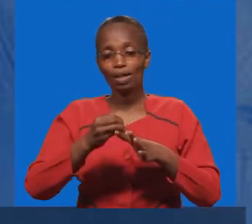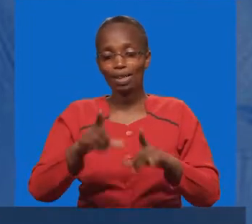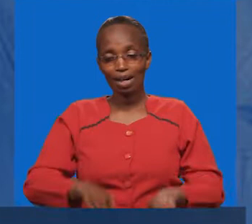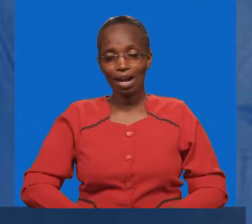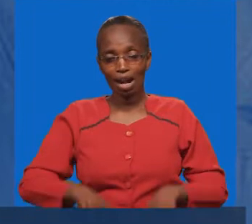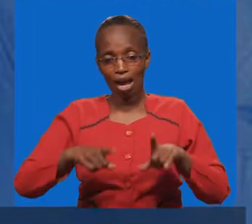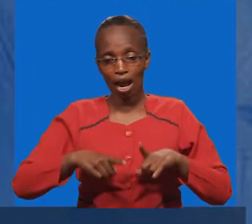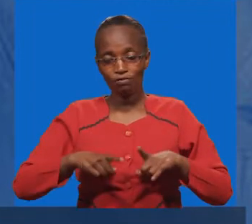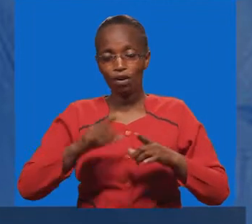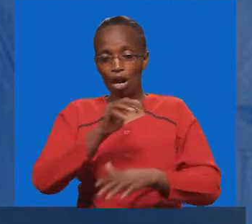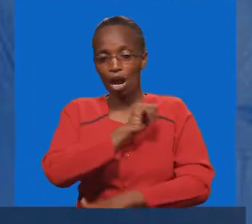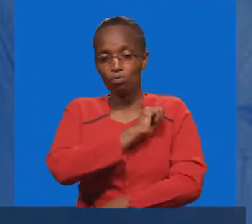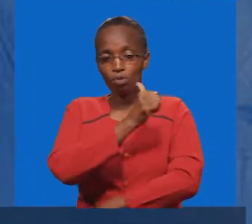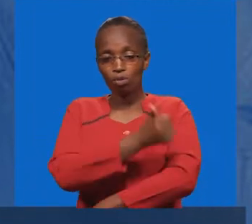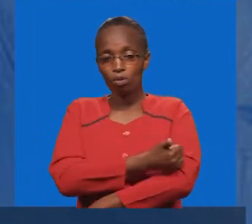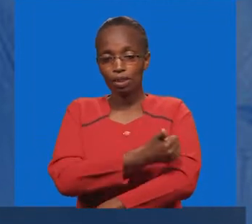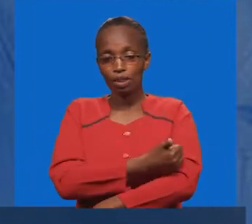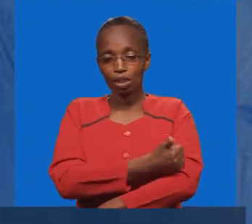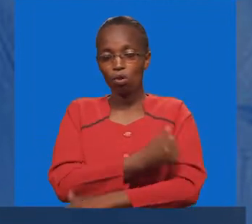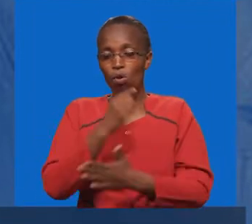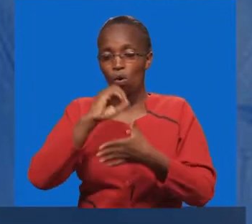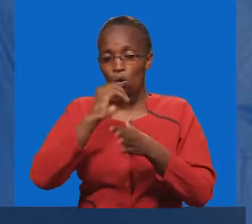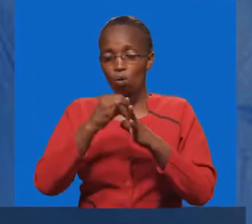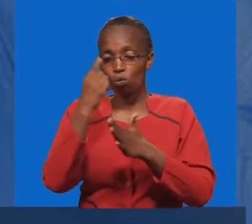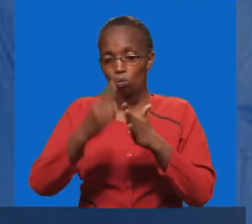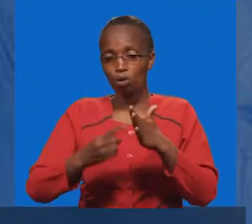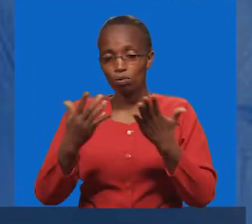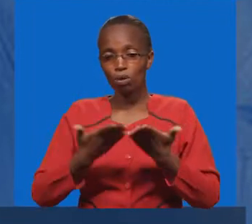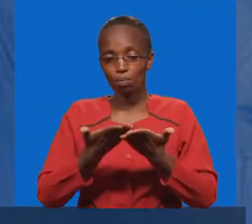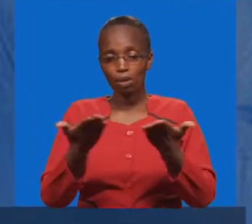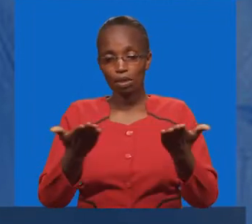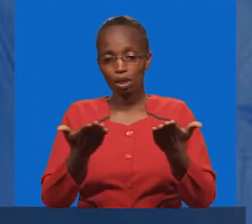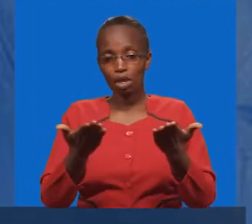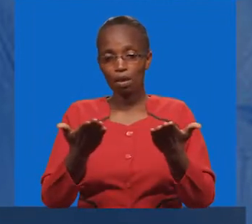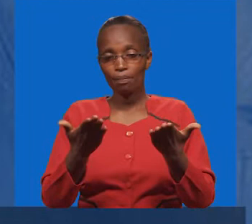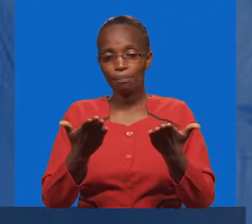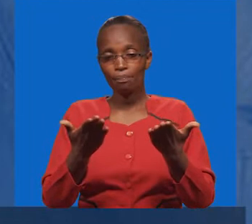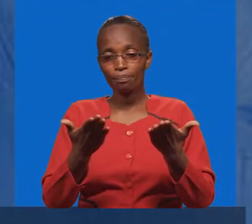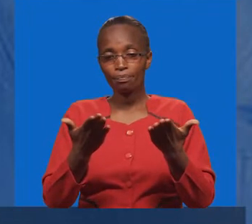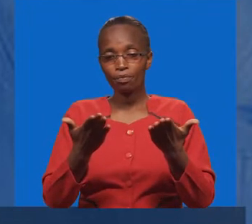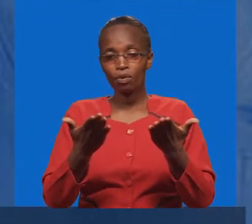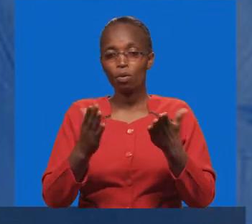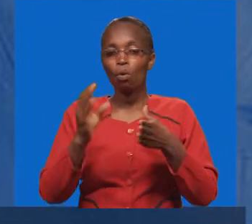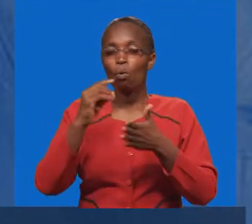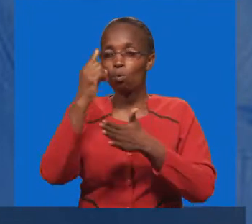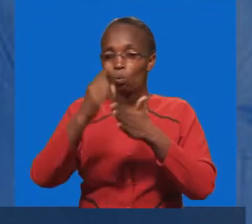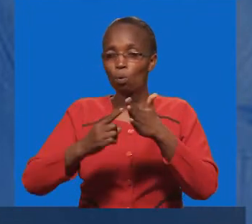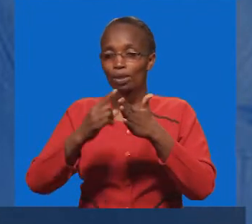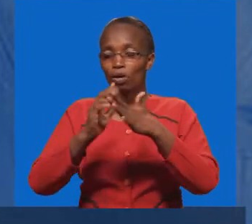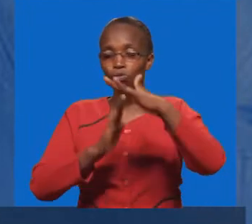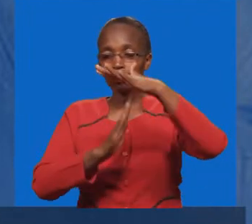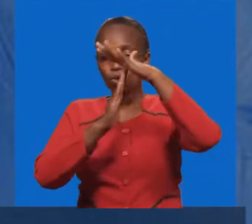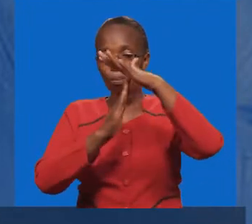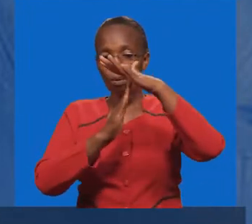wala uzima wala malaika wala wenye mamlaka wala yaliyopo wala yatakayokuwapo wala wenye